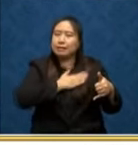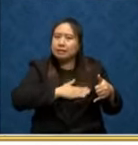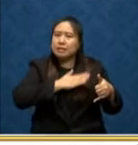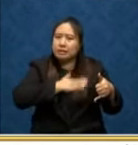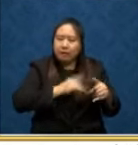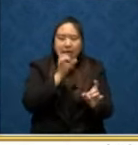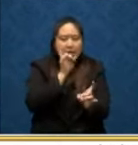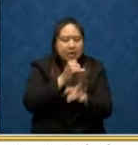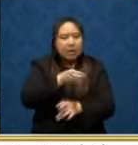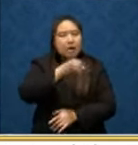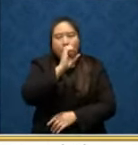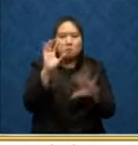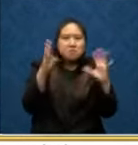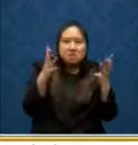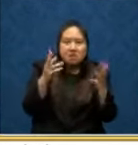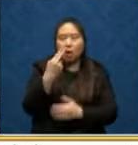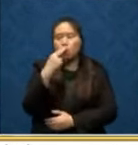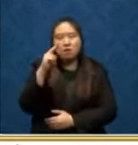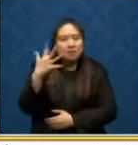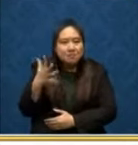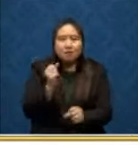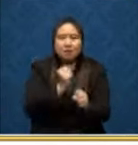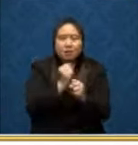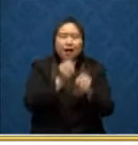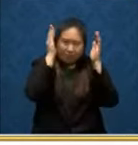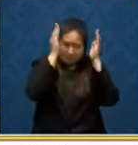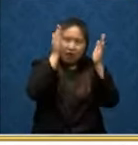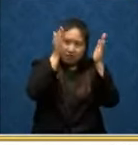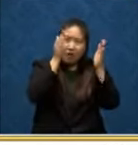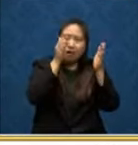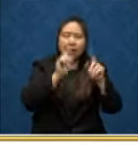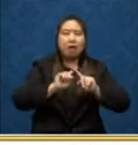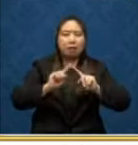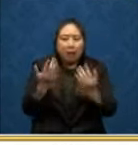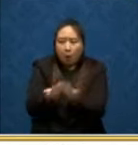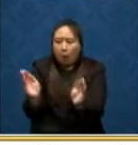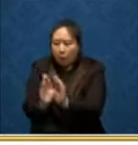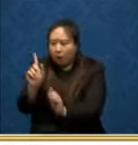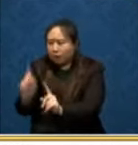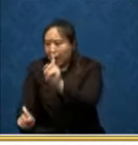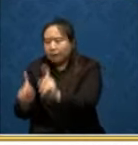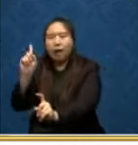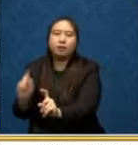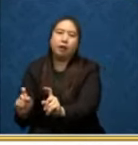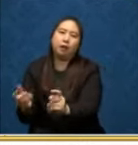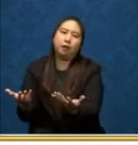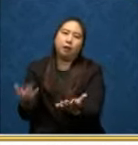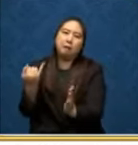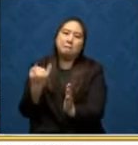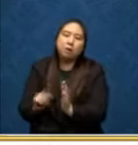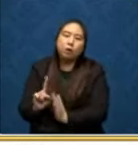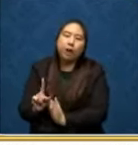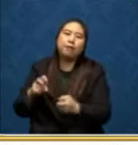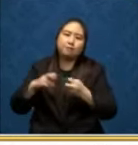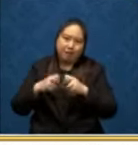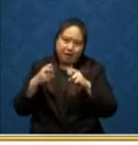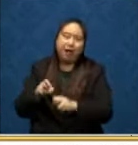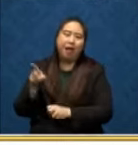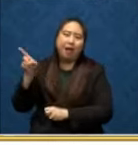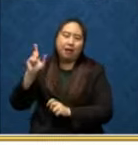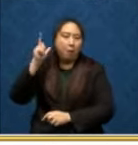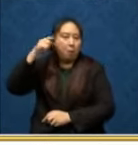เป็นอย่างดีมาตลอดแต่ครอบครัวของเขาต้องมาล่มสลายครับเพราะโดนปัญหาแก๊ง Call